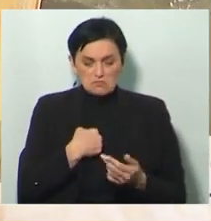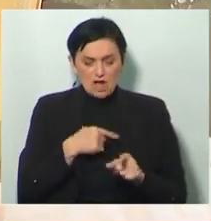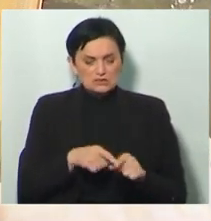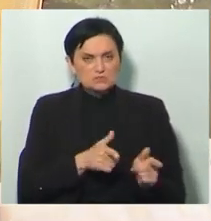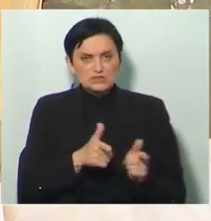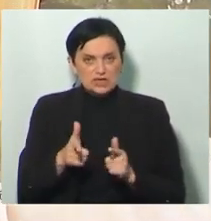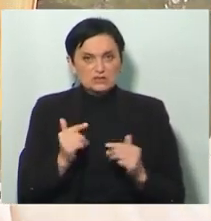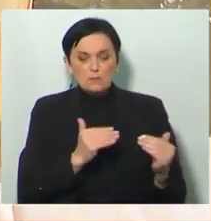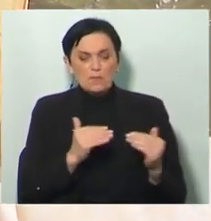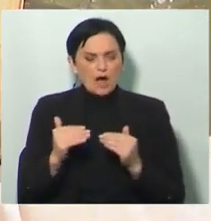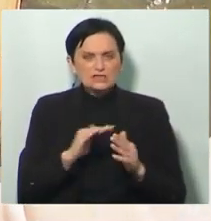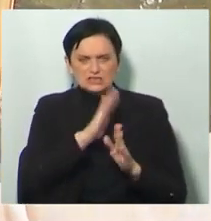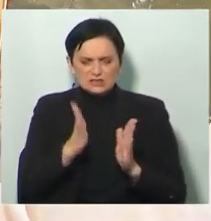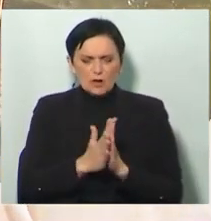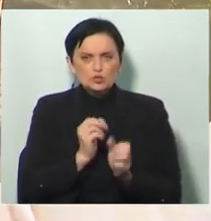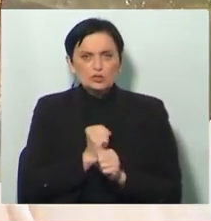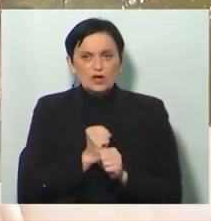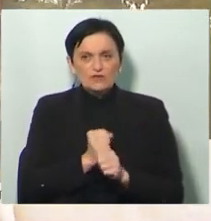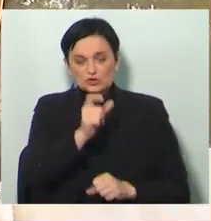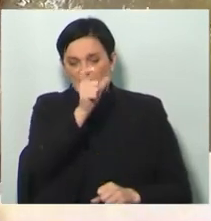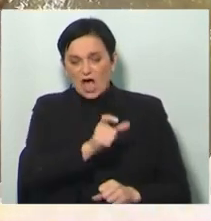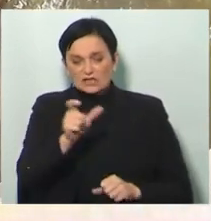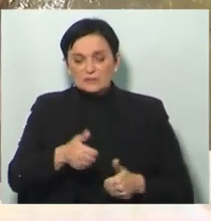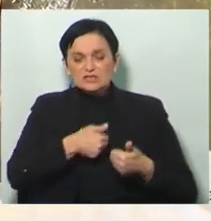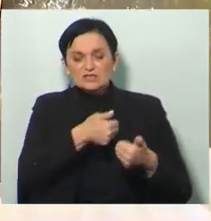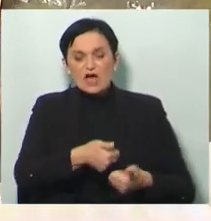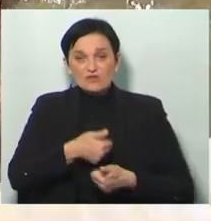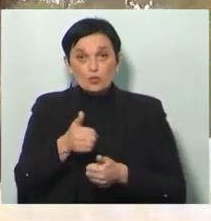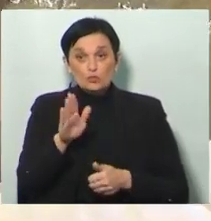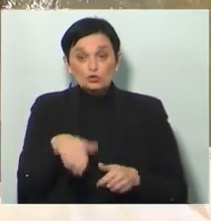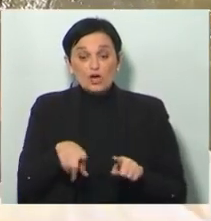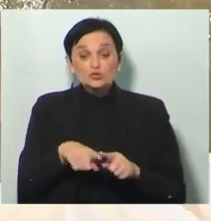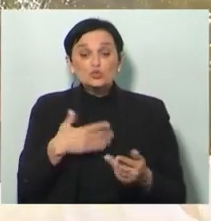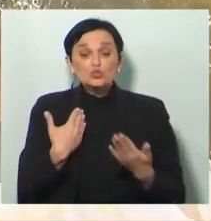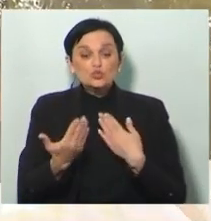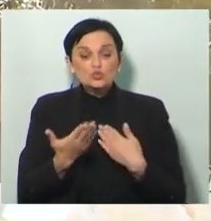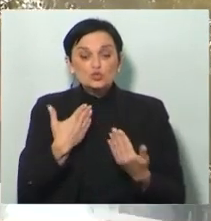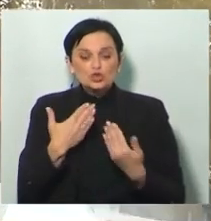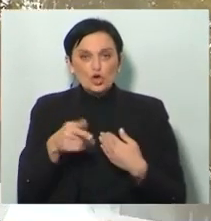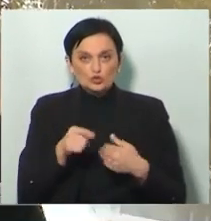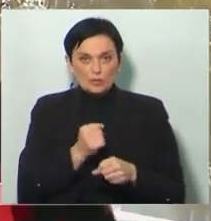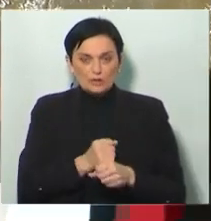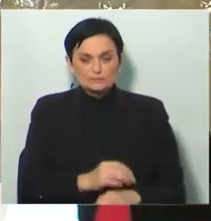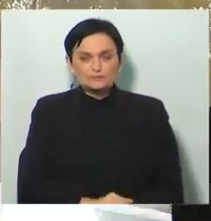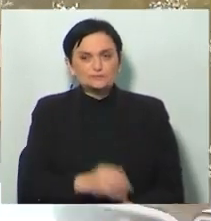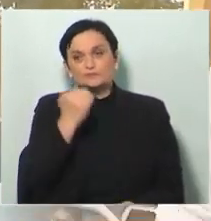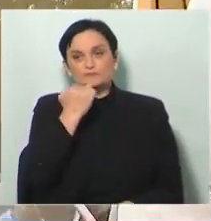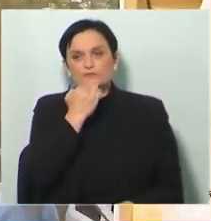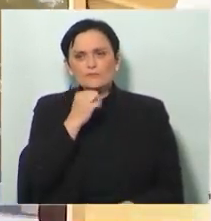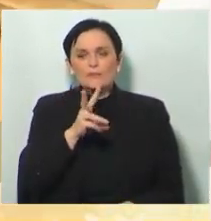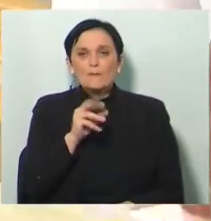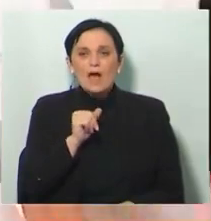რომ მაქსიმალური გავაკეთო იმისთვის, რომ ადამიანებს დავეხმარო და მით უმეტეს ესეთი ურთიერთობა ჩამოვიყალიბო მათთან. მადლობა